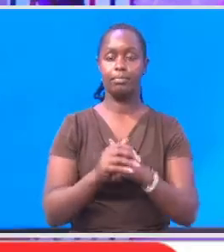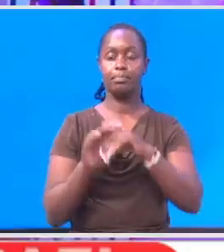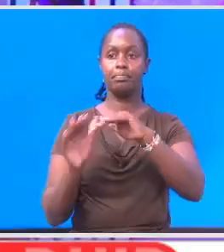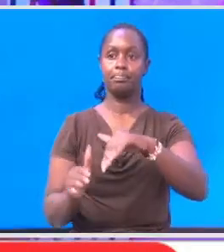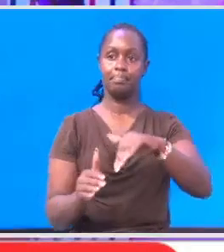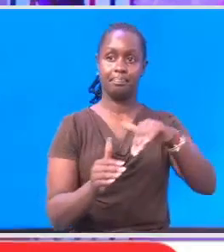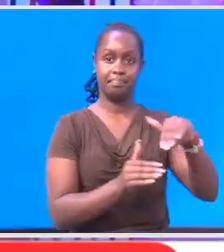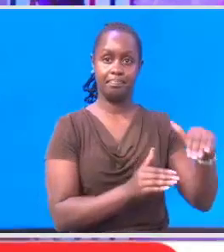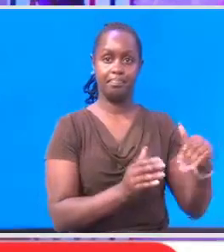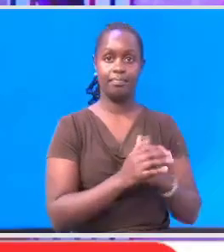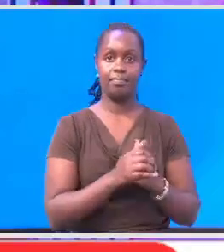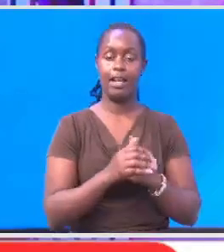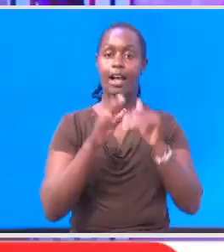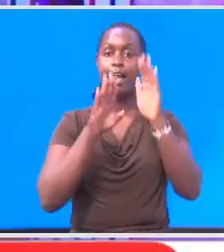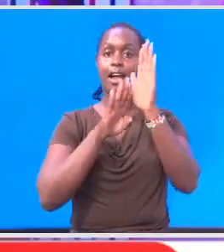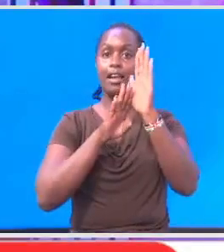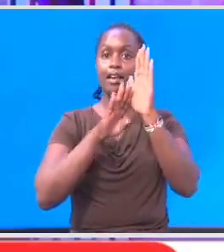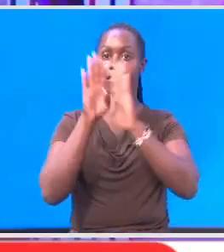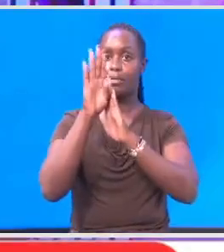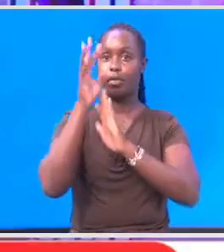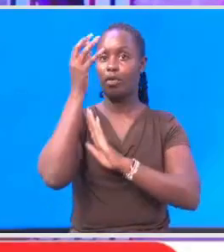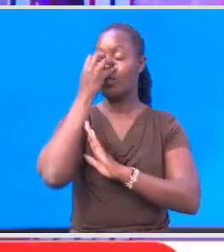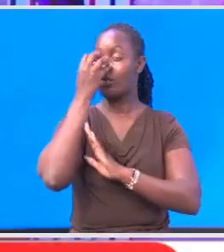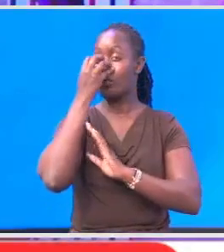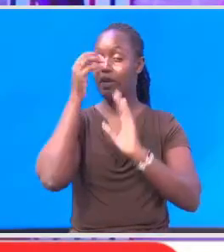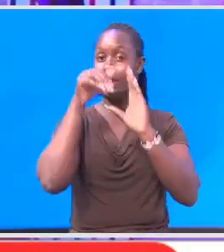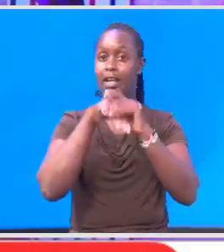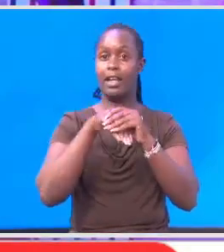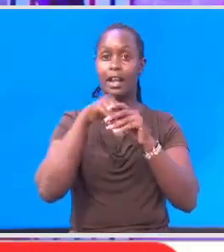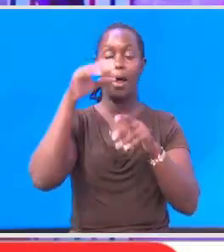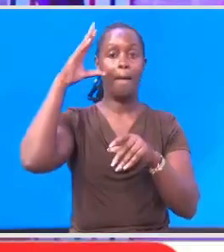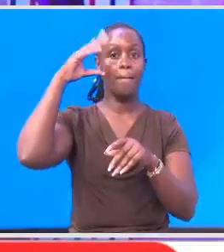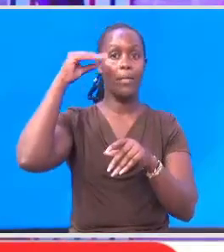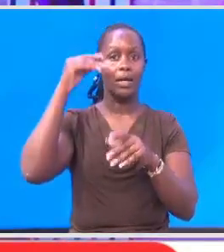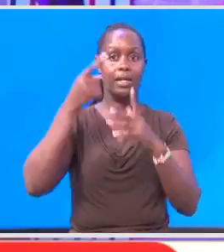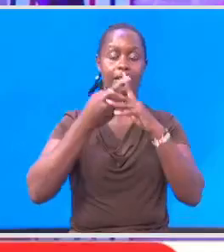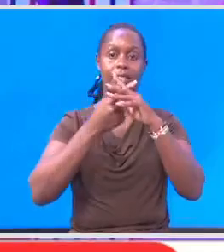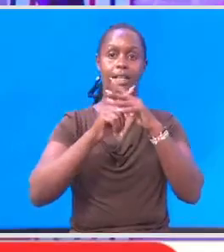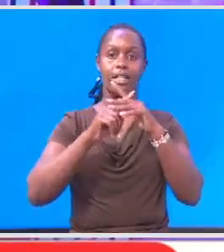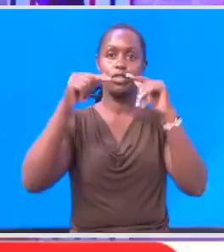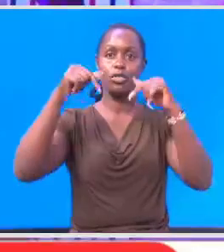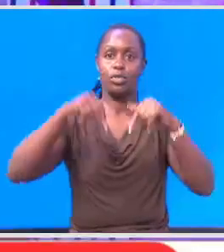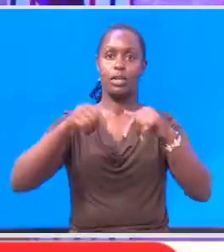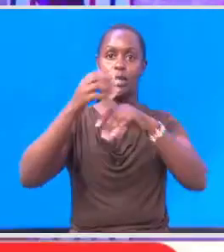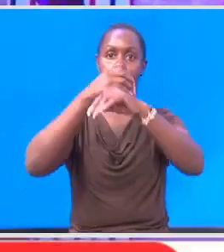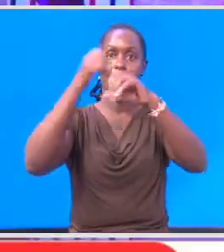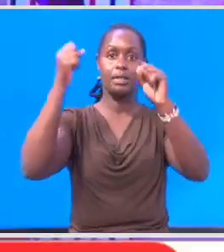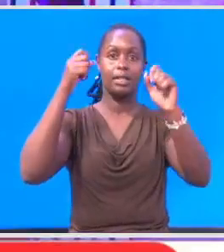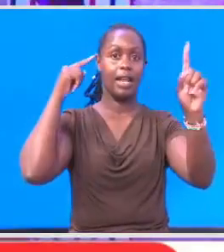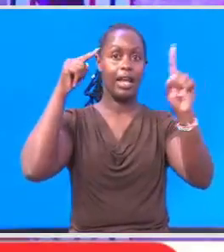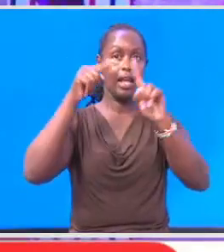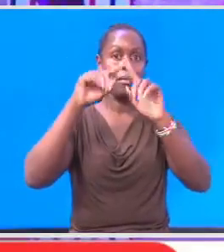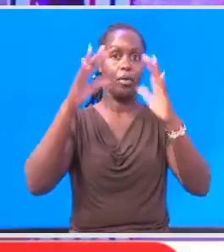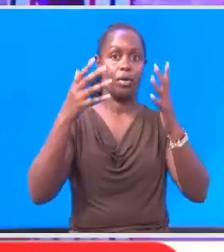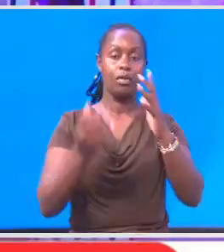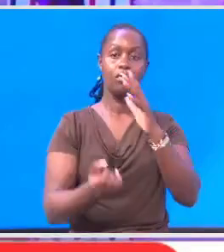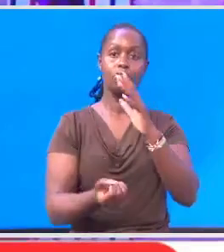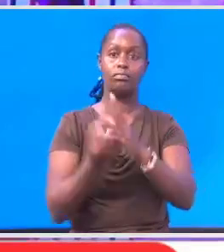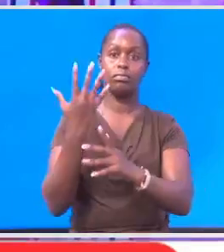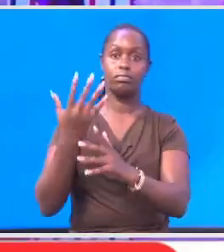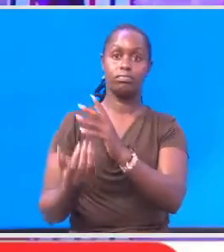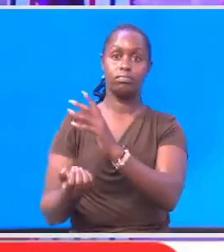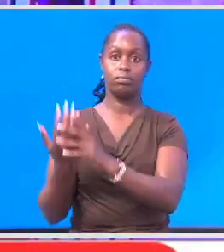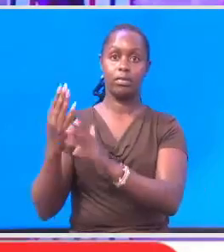Ziara ya maendeleo ya Rais William Ruto maeneo ya Pwani imen'goa nanga rasmi leo, Rais akilenga kuzindua miradi ya maendeleo